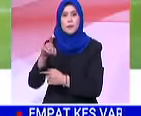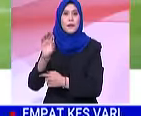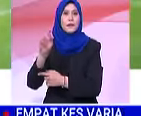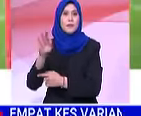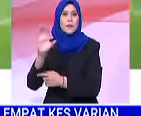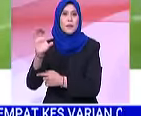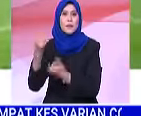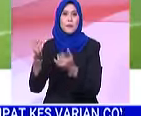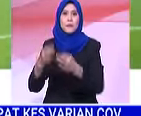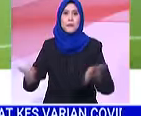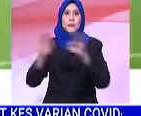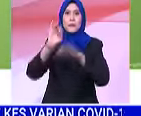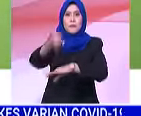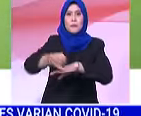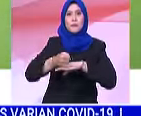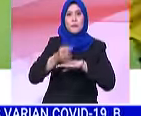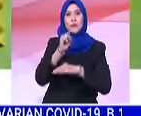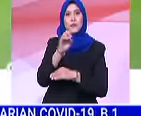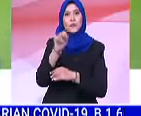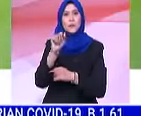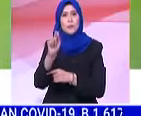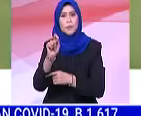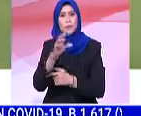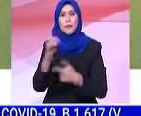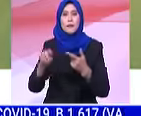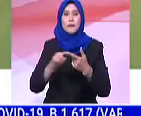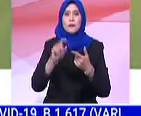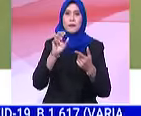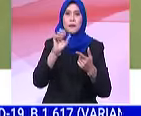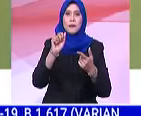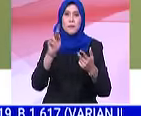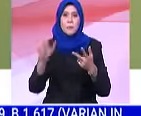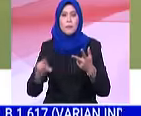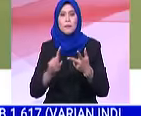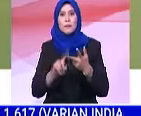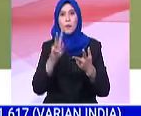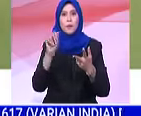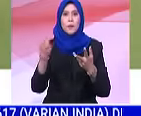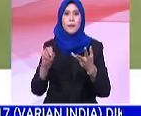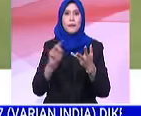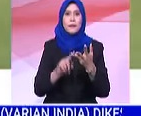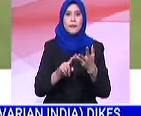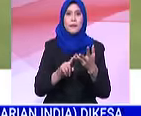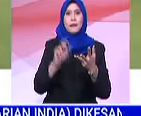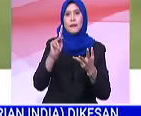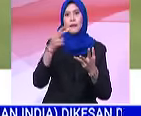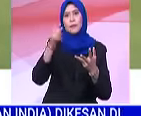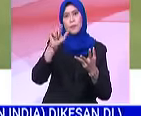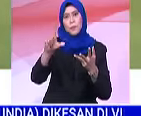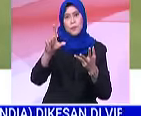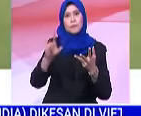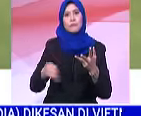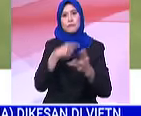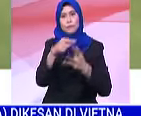ialah Tonga Import, Sonny Nod, Alex Goncalves, Muhammad Akmal Muhammad Zahir, Wan Amirul Afiq Abdul Rahman dan Khairul Anwar